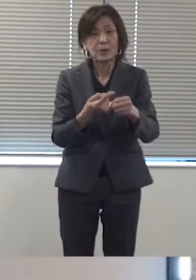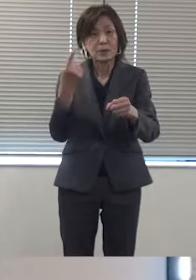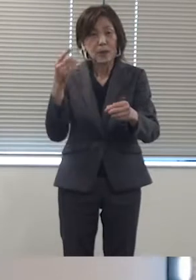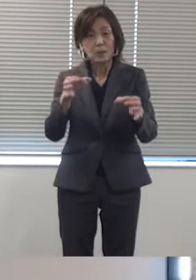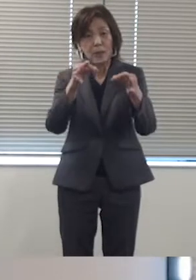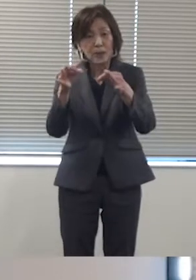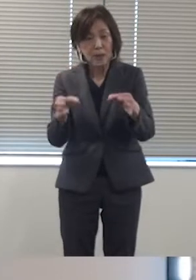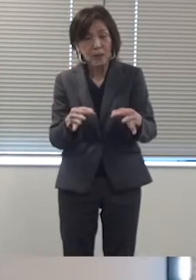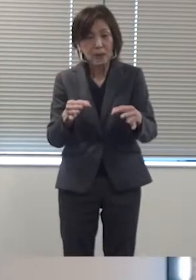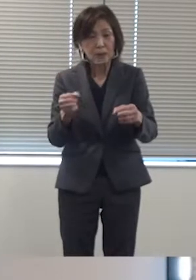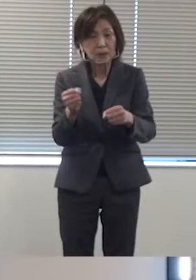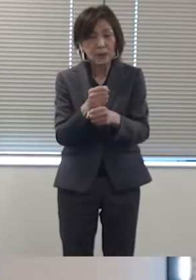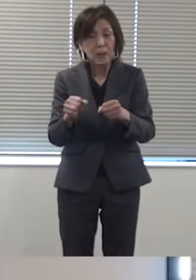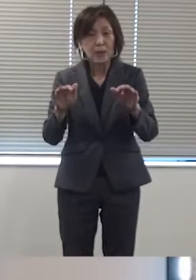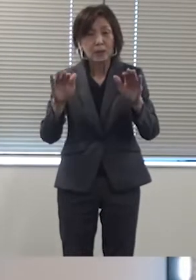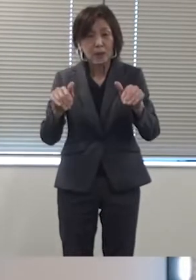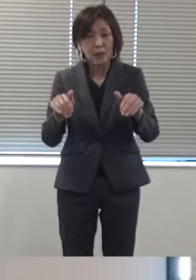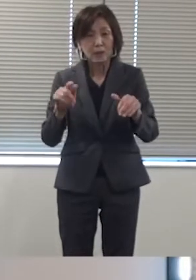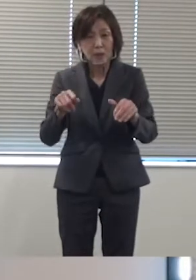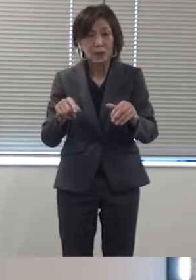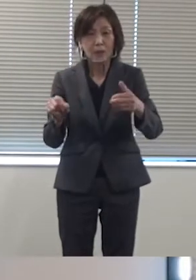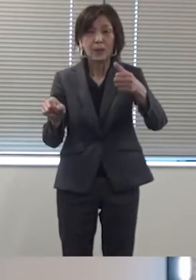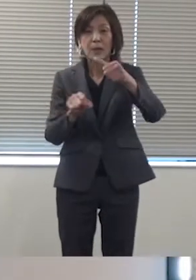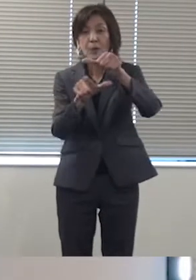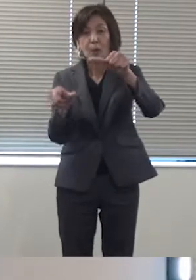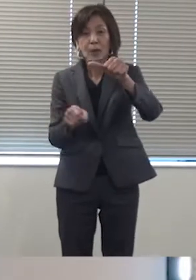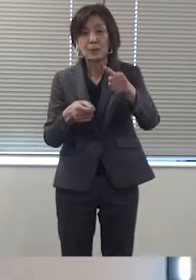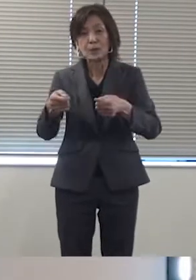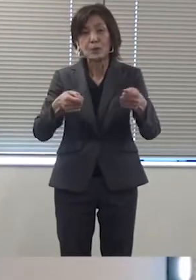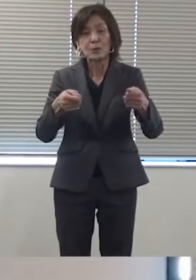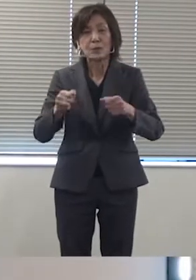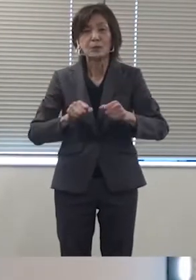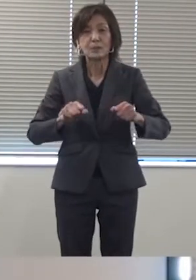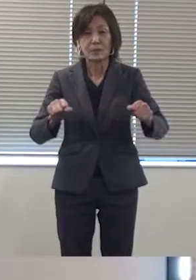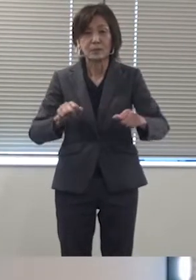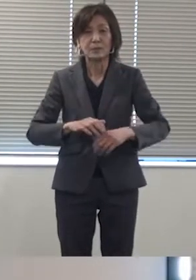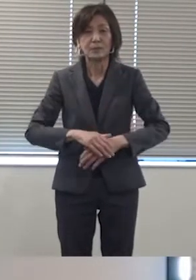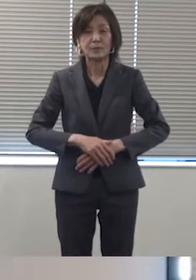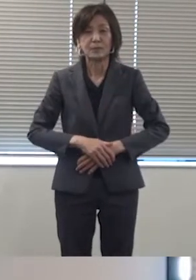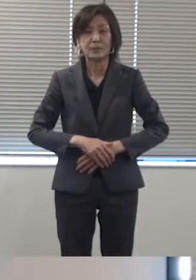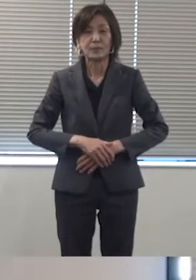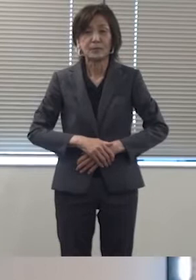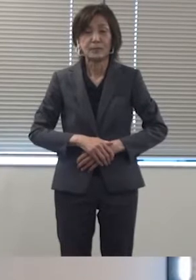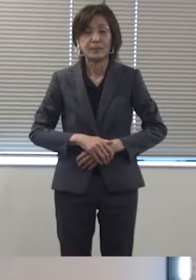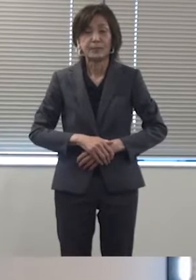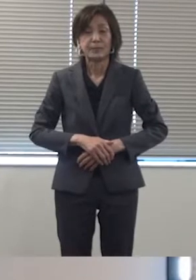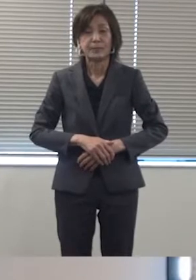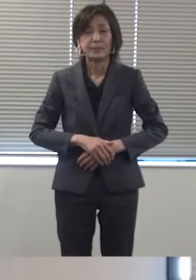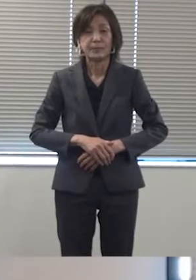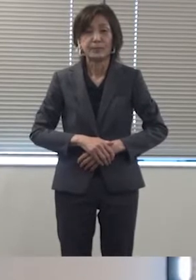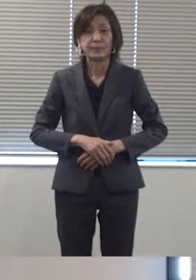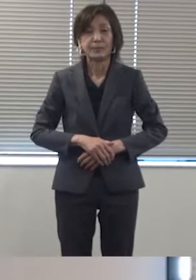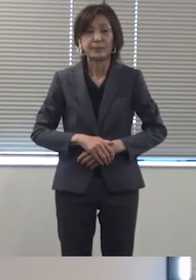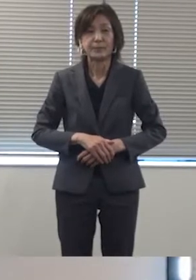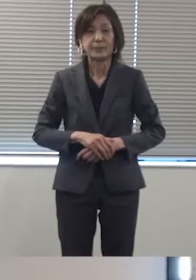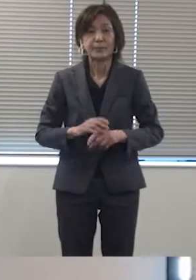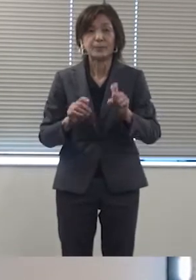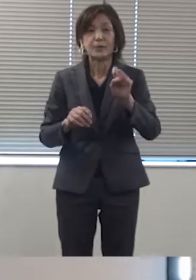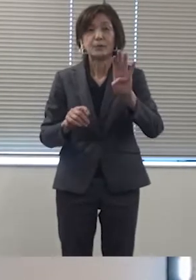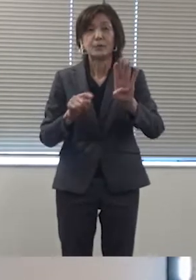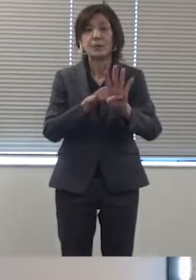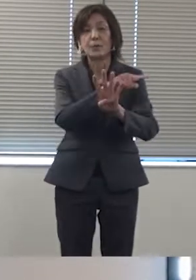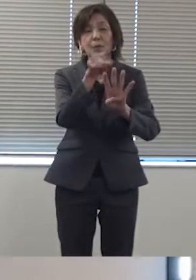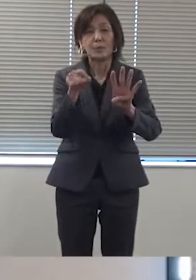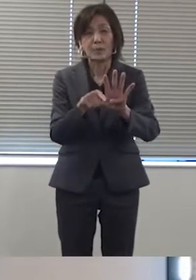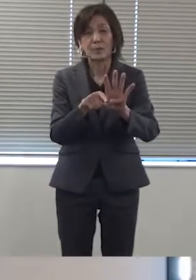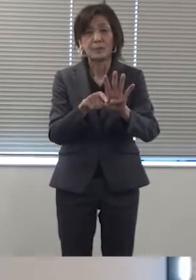ございます。そして39ページ丸14でございますが、土佐山夢産地パークにおいてテ